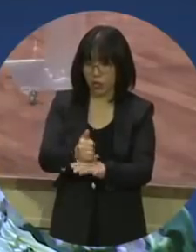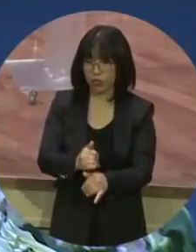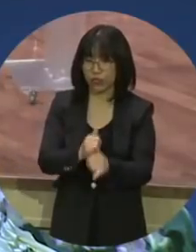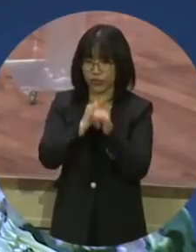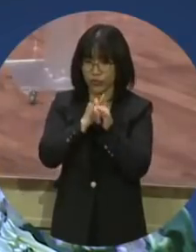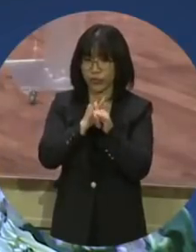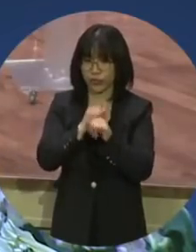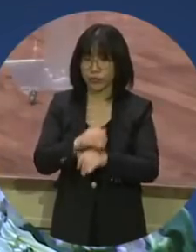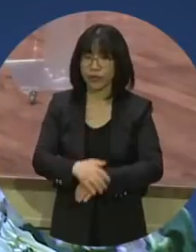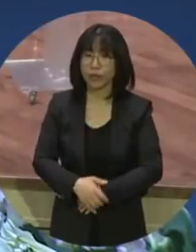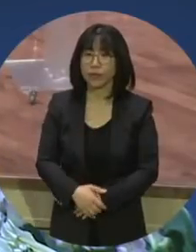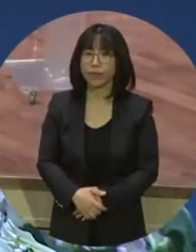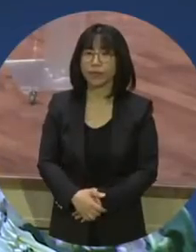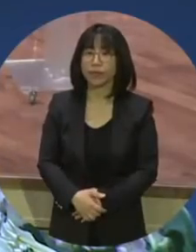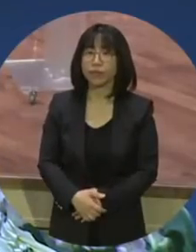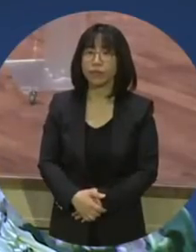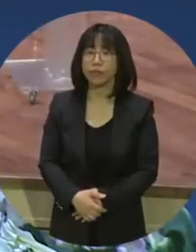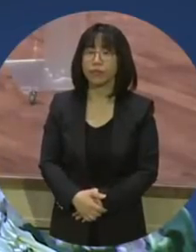당해서